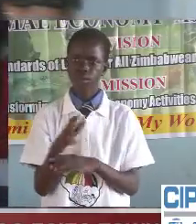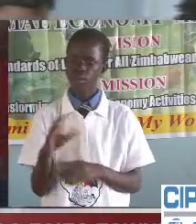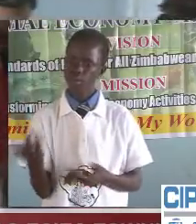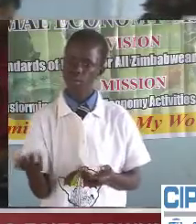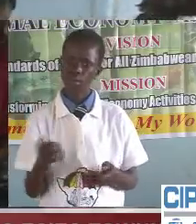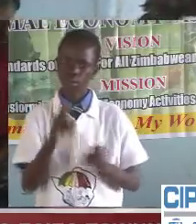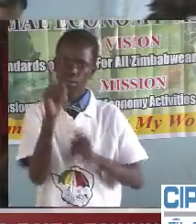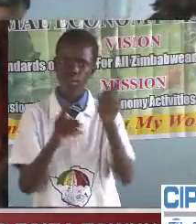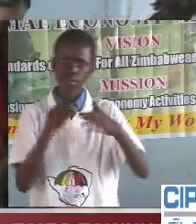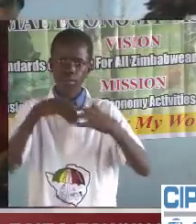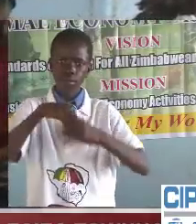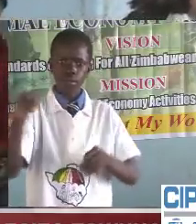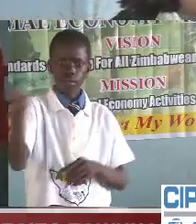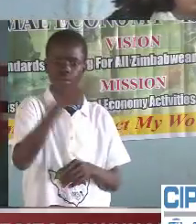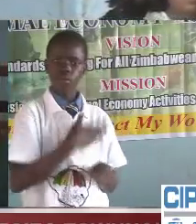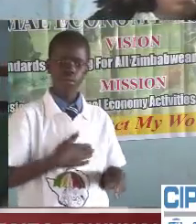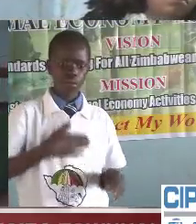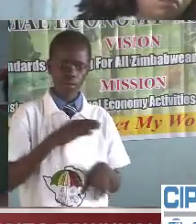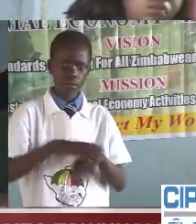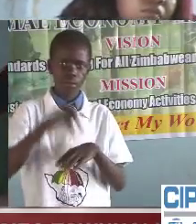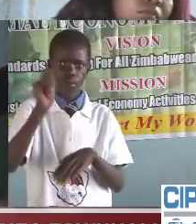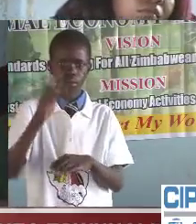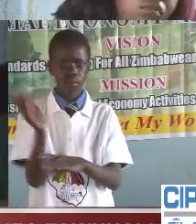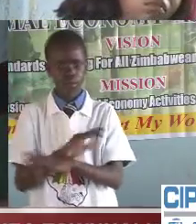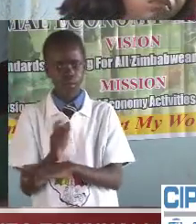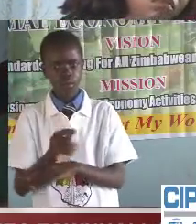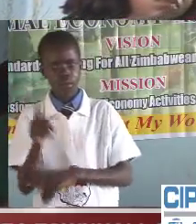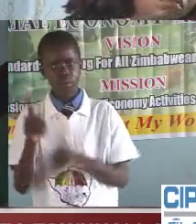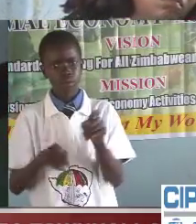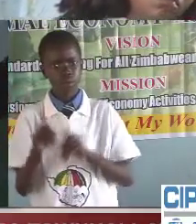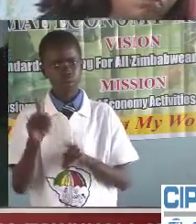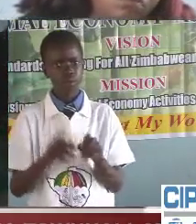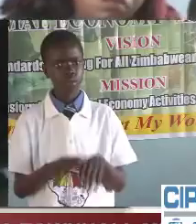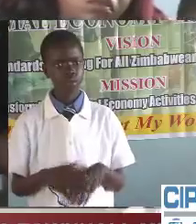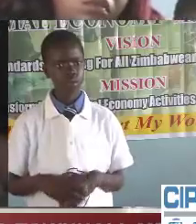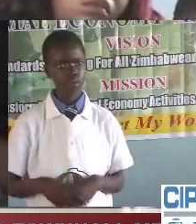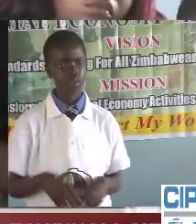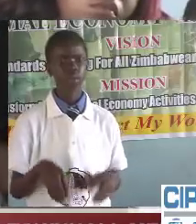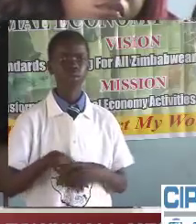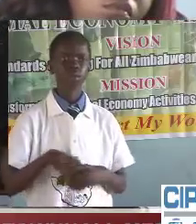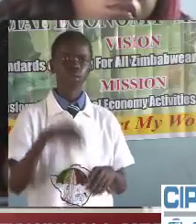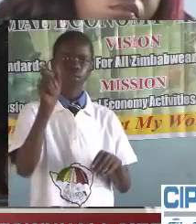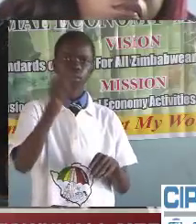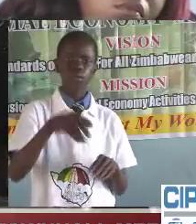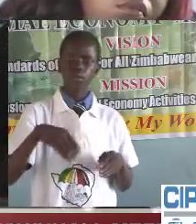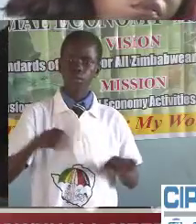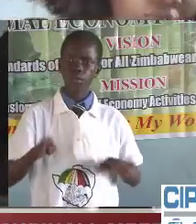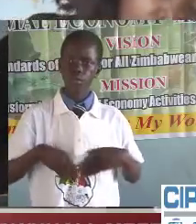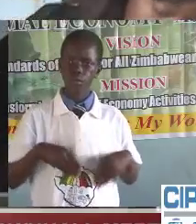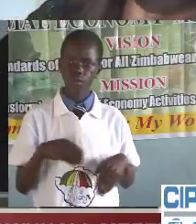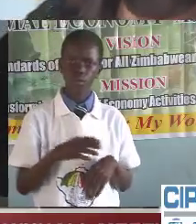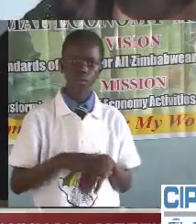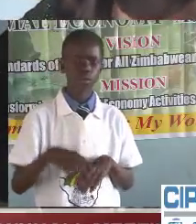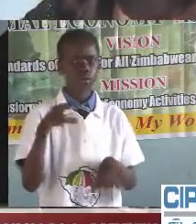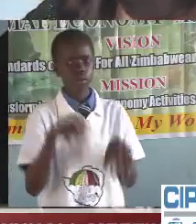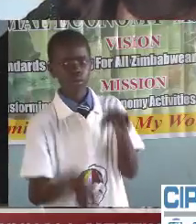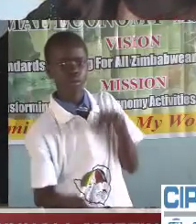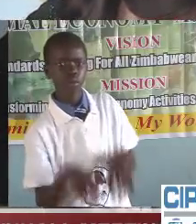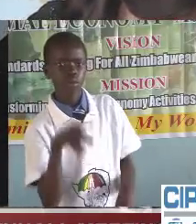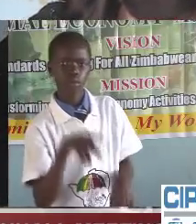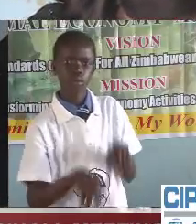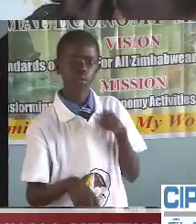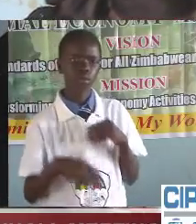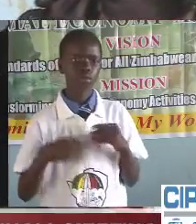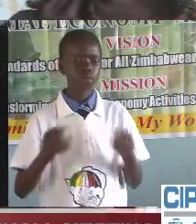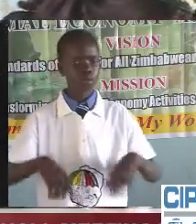ma-SMEs, mari yokuti kuda vanhu vanotengesa vari economically active vanorarama nehurema vaya